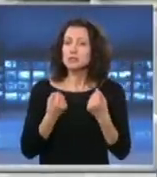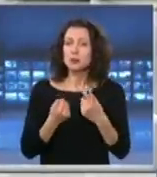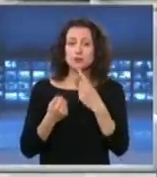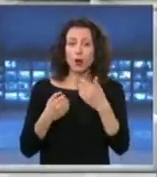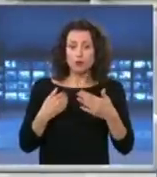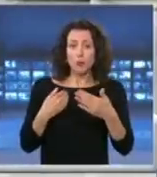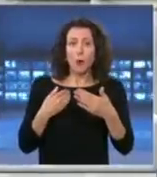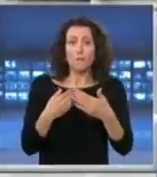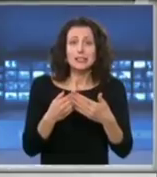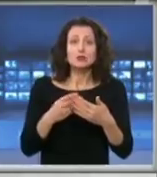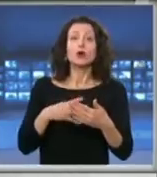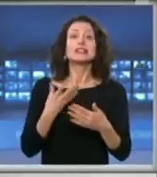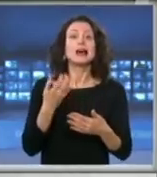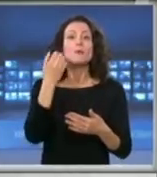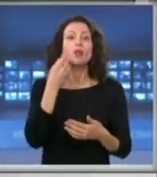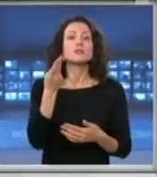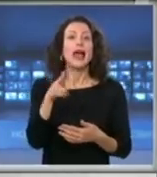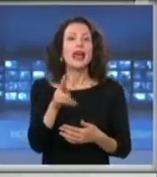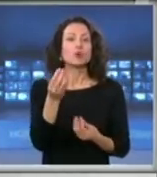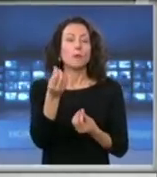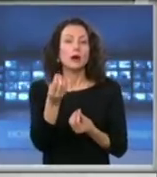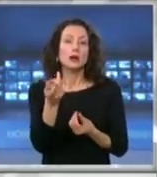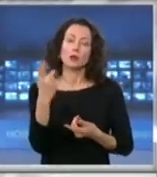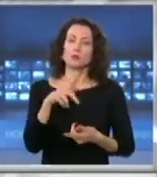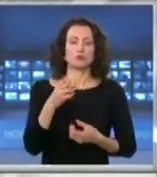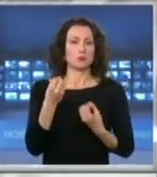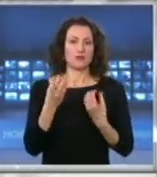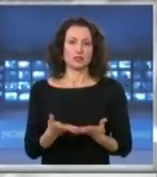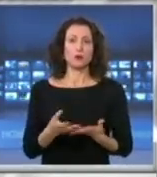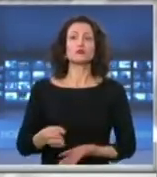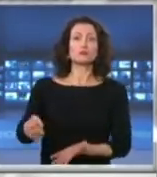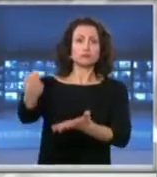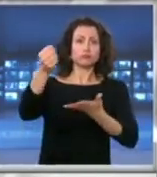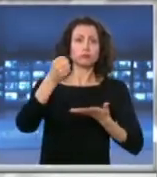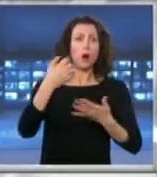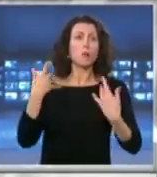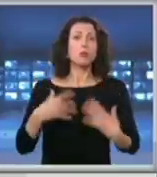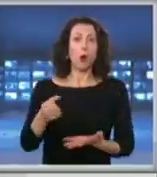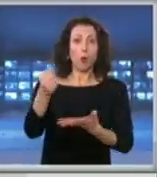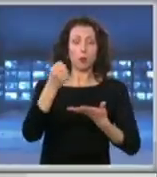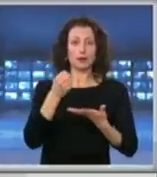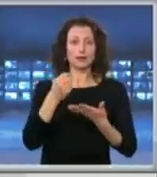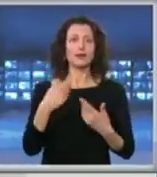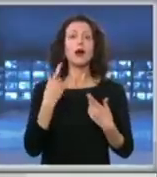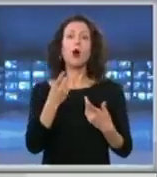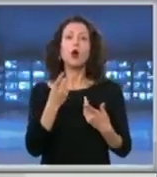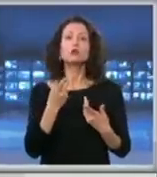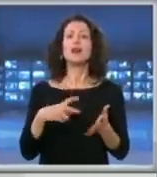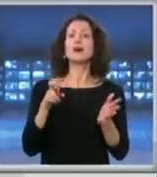ще имаме възможност да получим повече средства за последствията от пандемията. Защото който е в банковия съюз, който